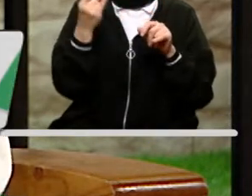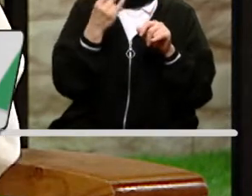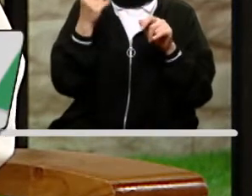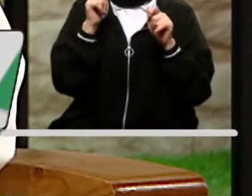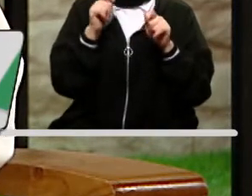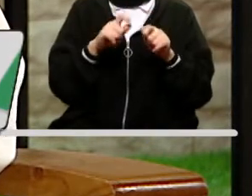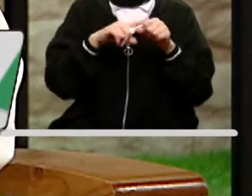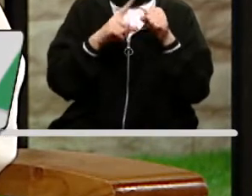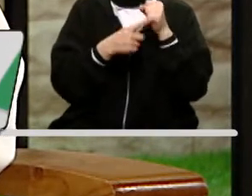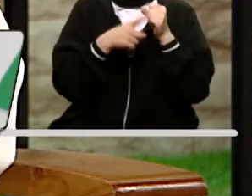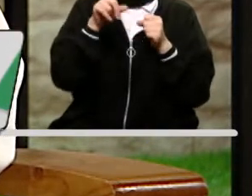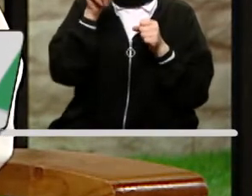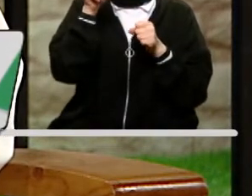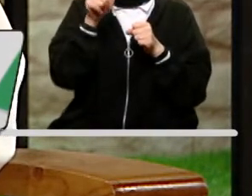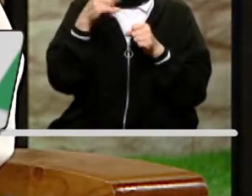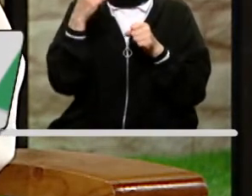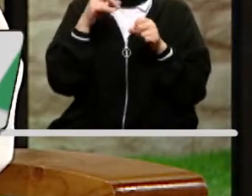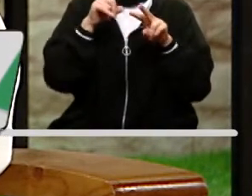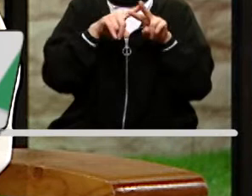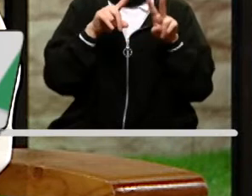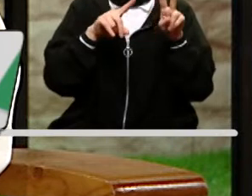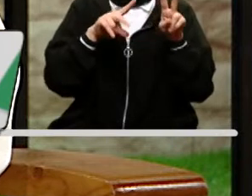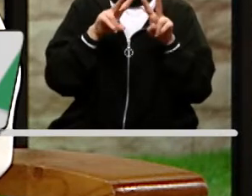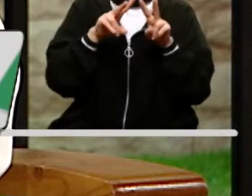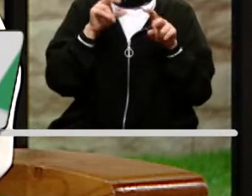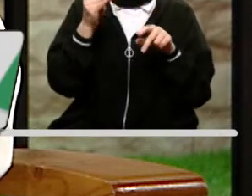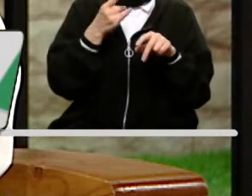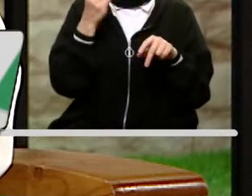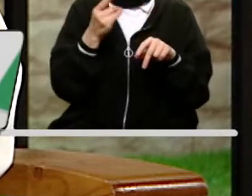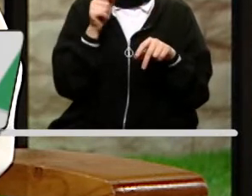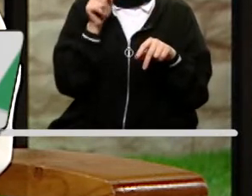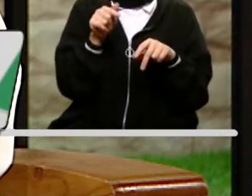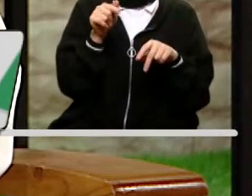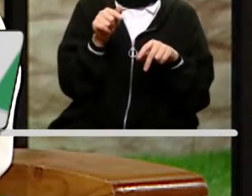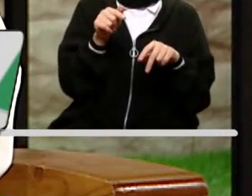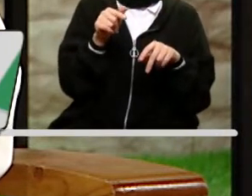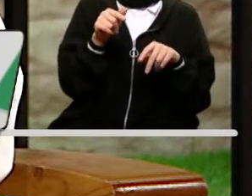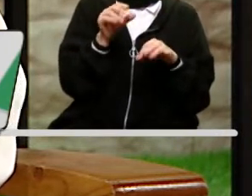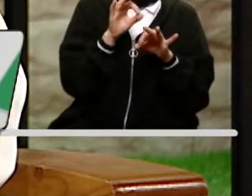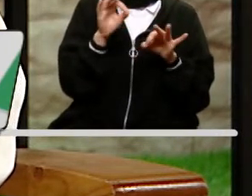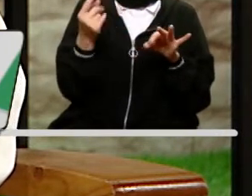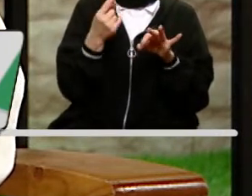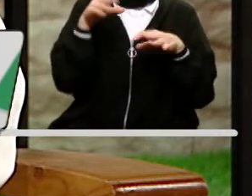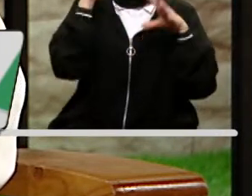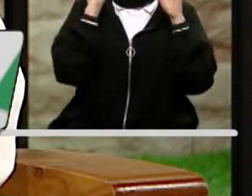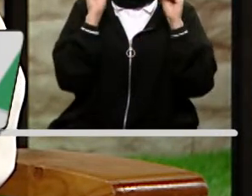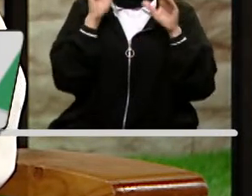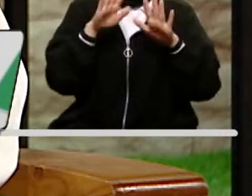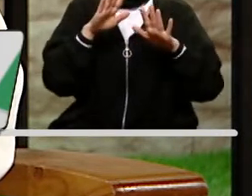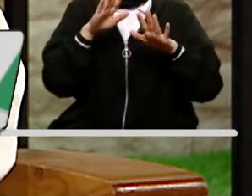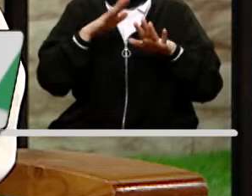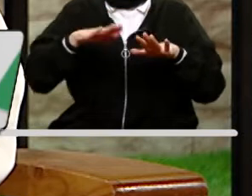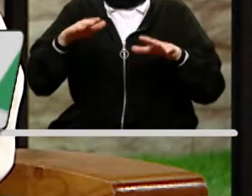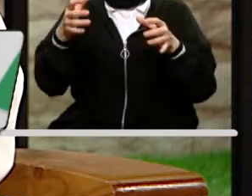öğretmez. Çocuğumuzu aldık bir doğaya götürdük. İşte baktık yapraklar sararmış. Aa, yapraklar sararmış. Sence bu yaprak